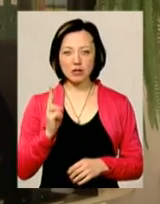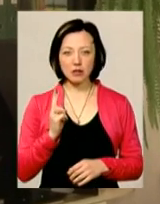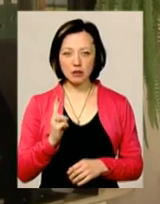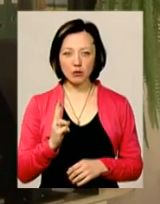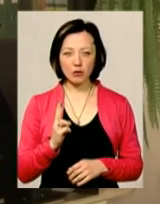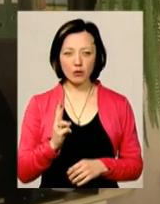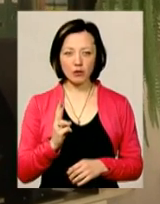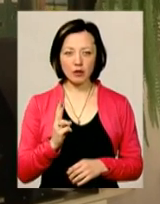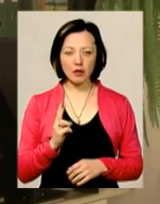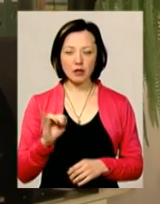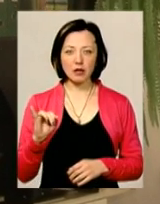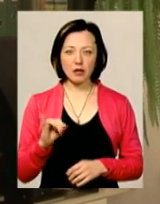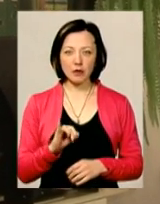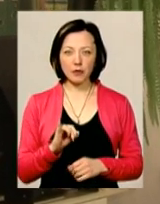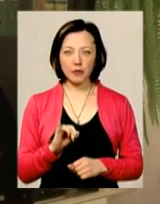Старокостянтинові та